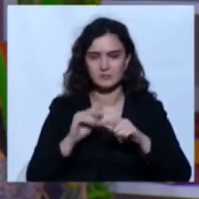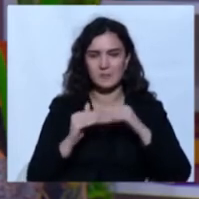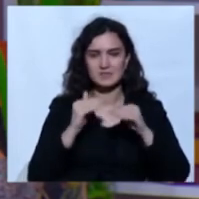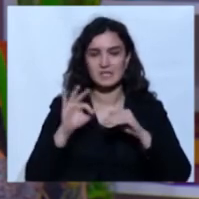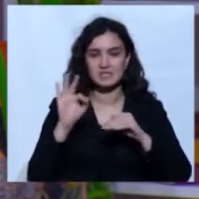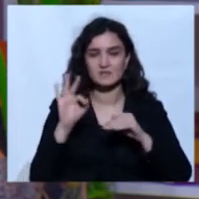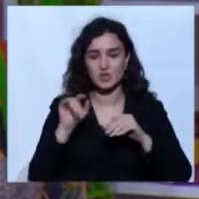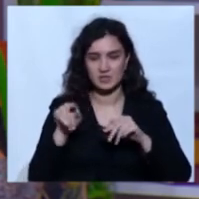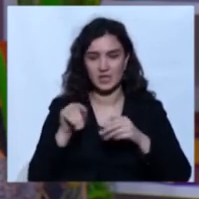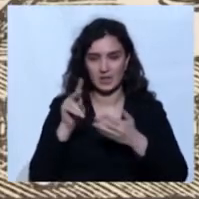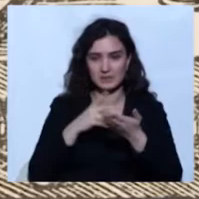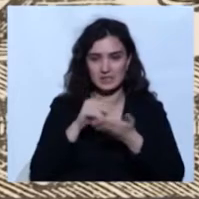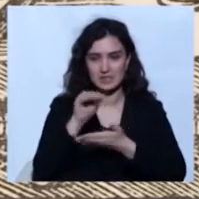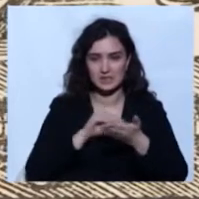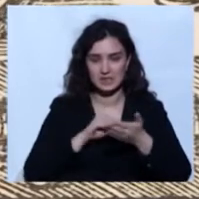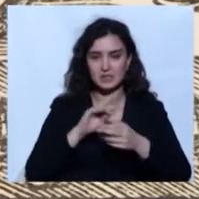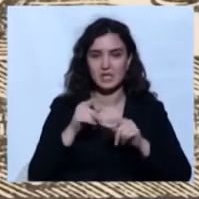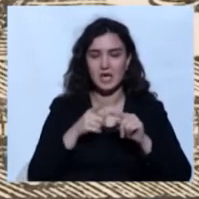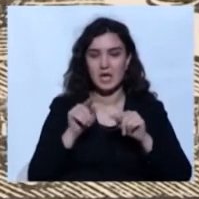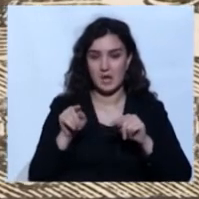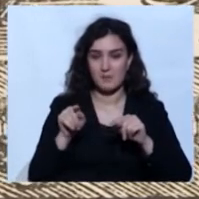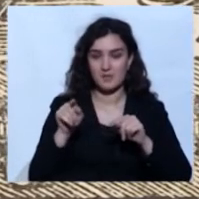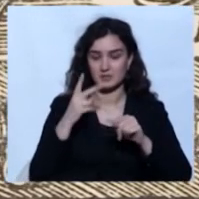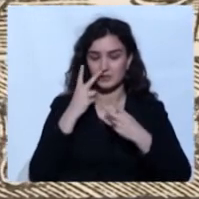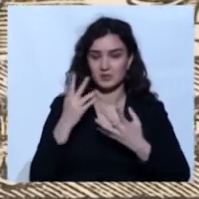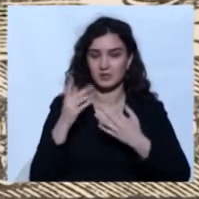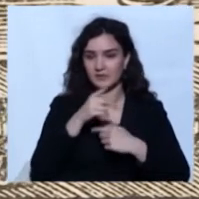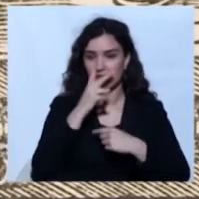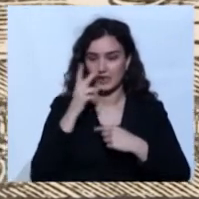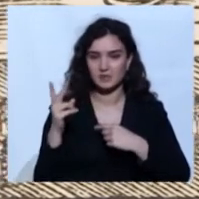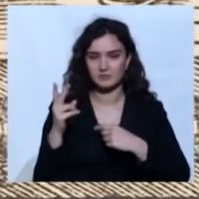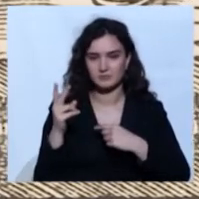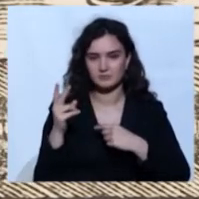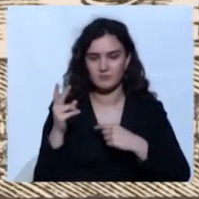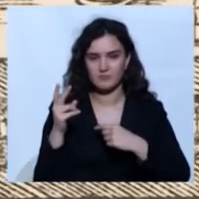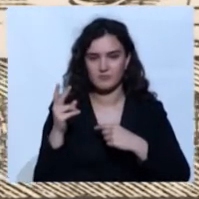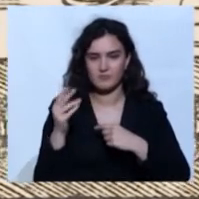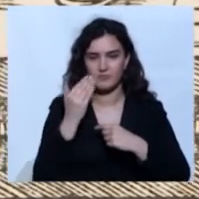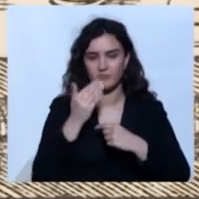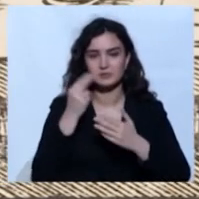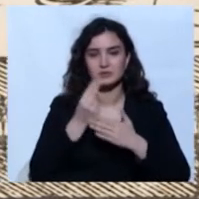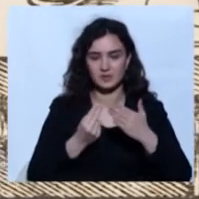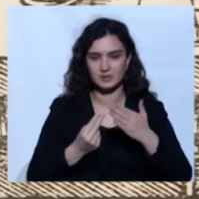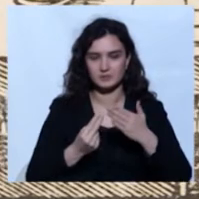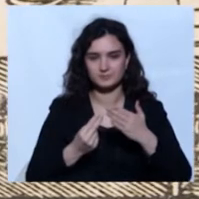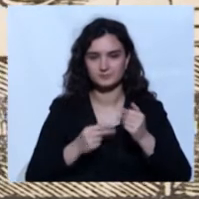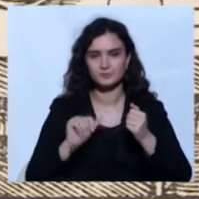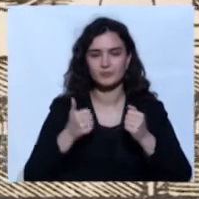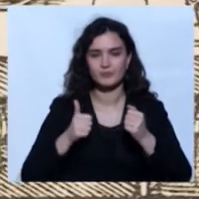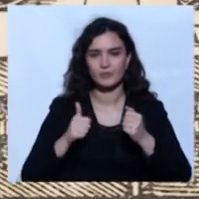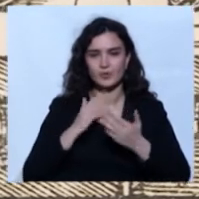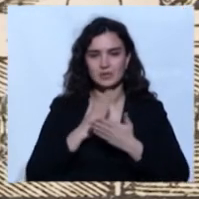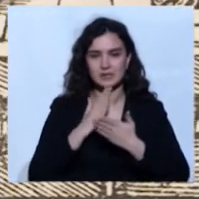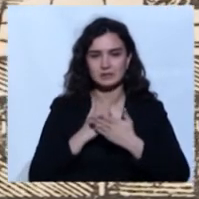პერსპექტივის შესახებ. და აი ამ ილუსტრაციაზე თქვენ ხედავთ მის ნახატს, როგორ